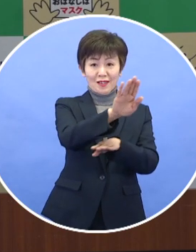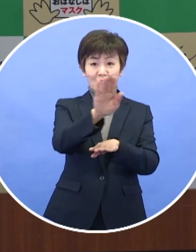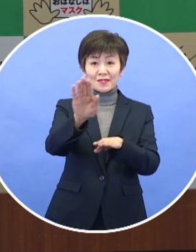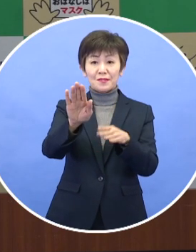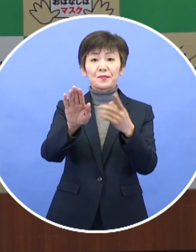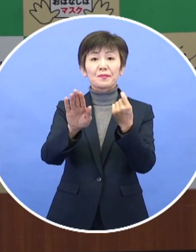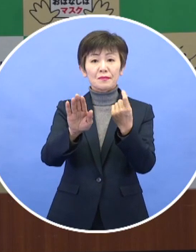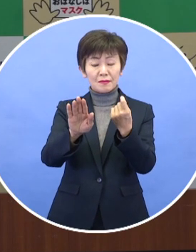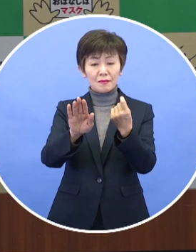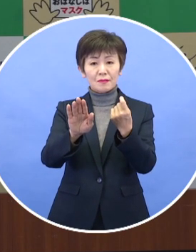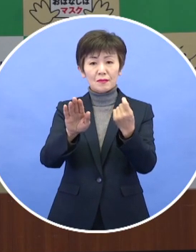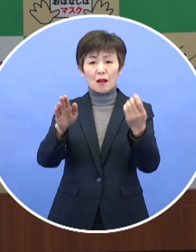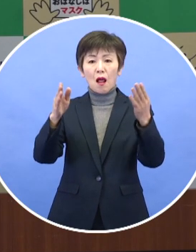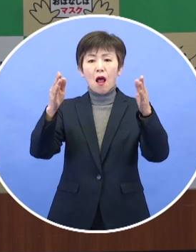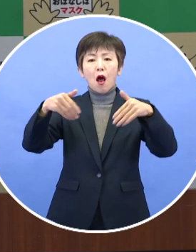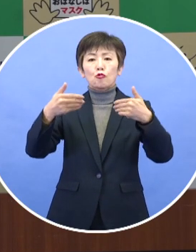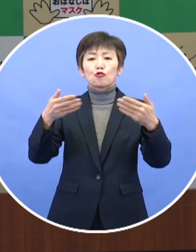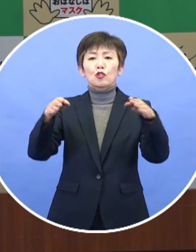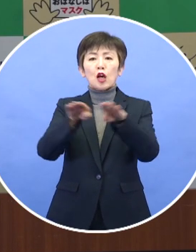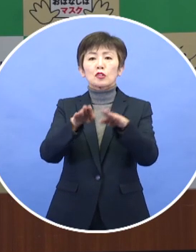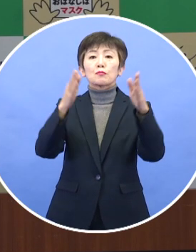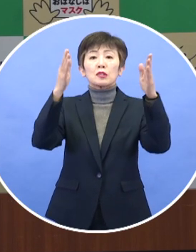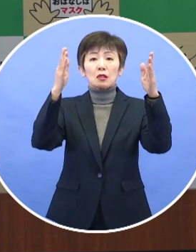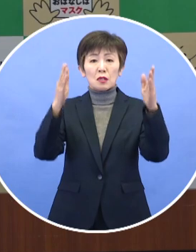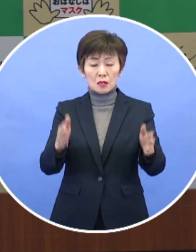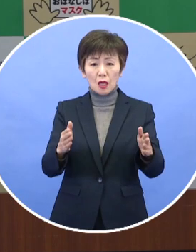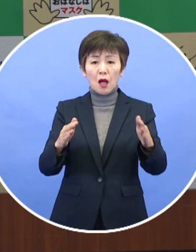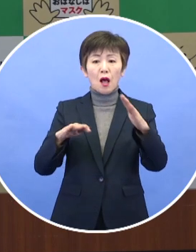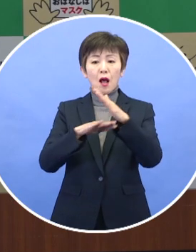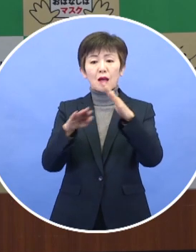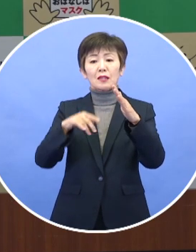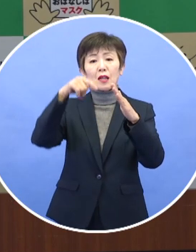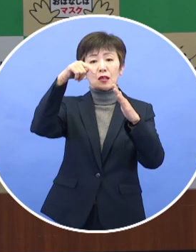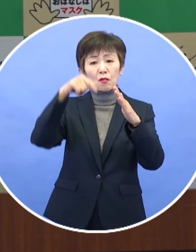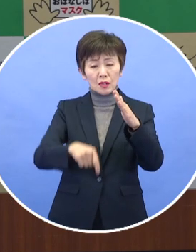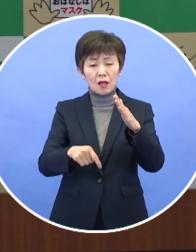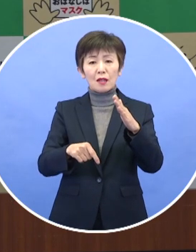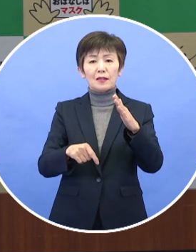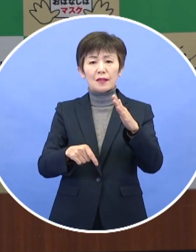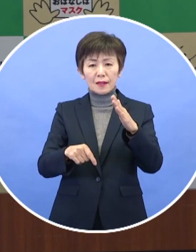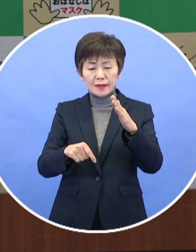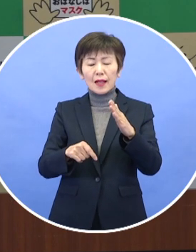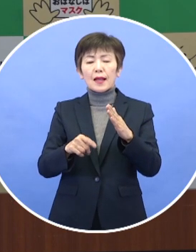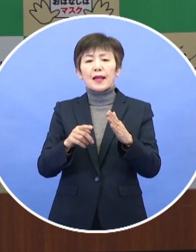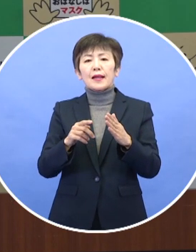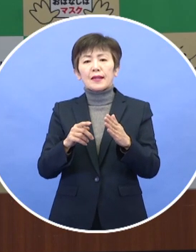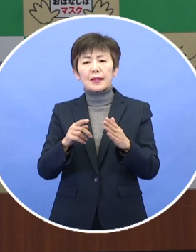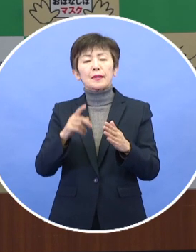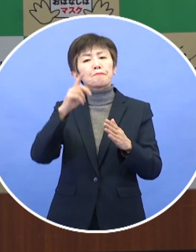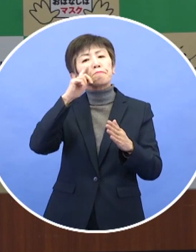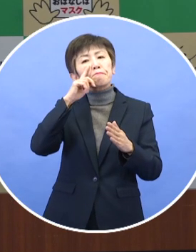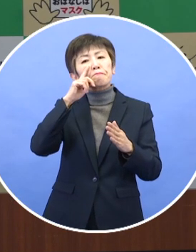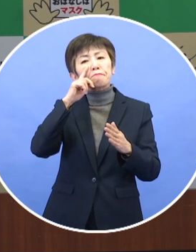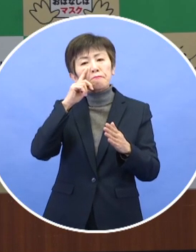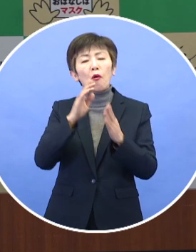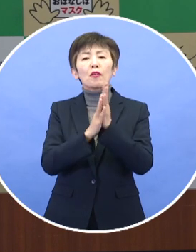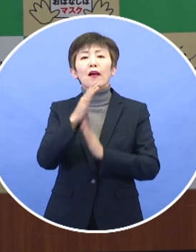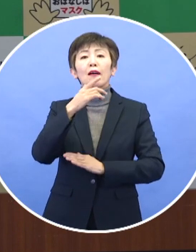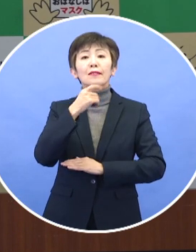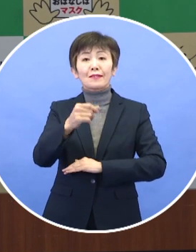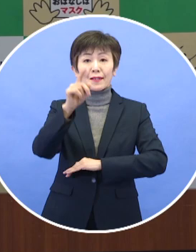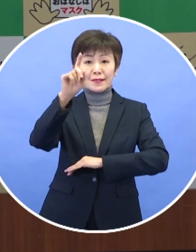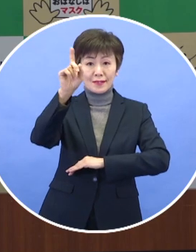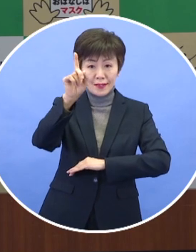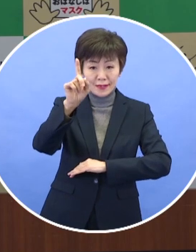まあ、春休み中ご家庭一般にですね、こういうことをしていただきたいということでございます。まず家庭内全体で考えること